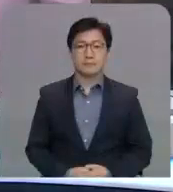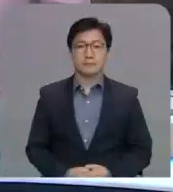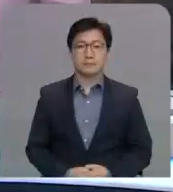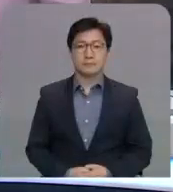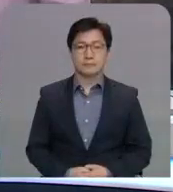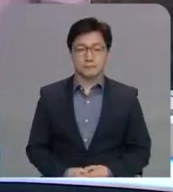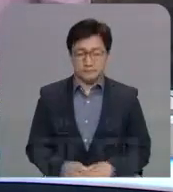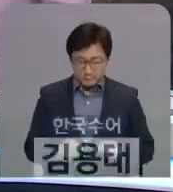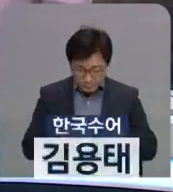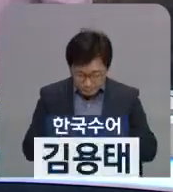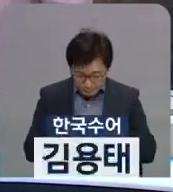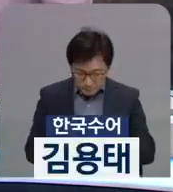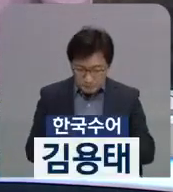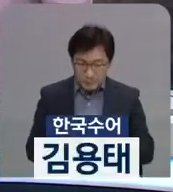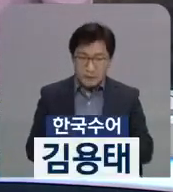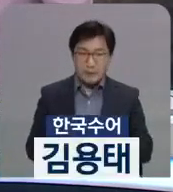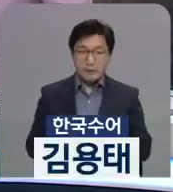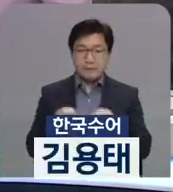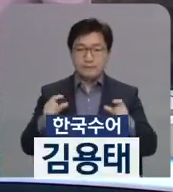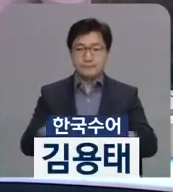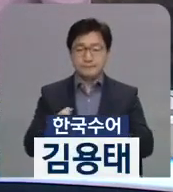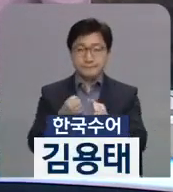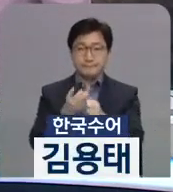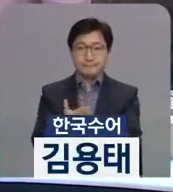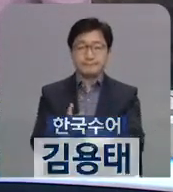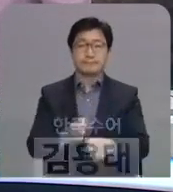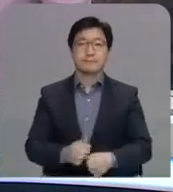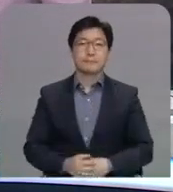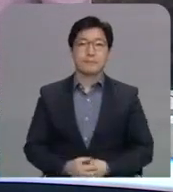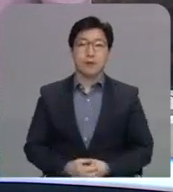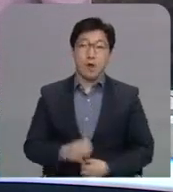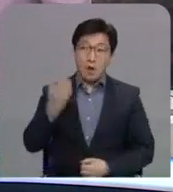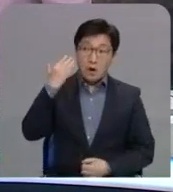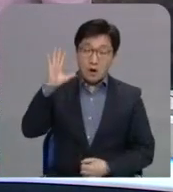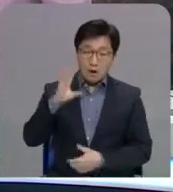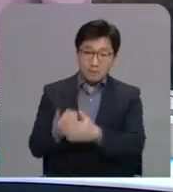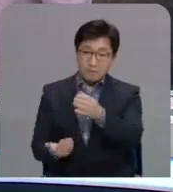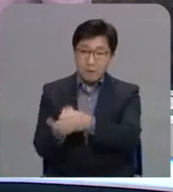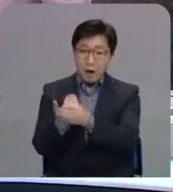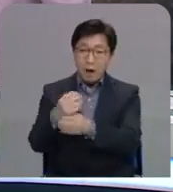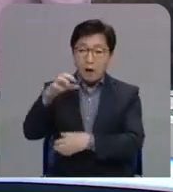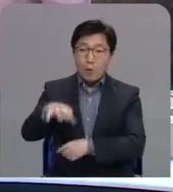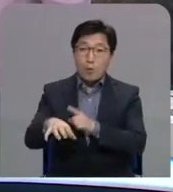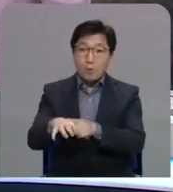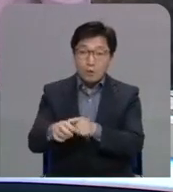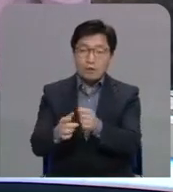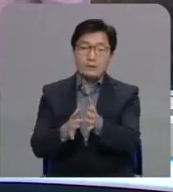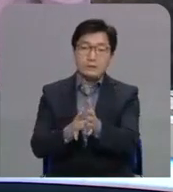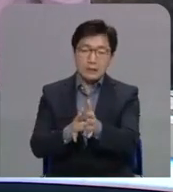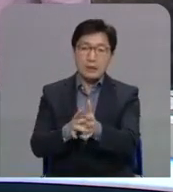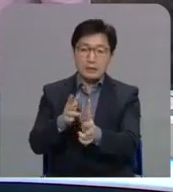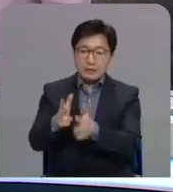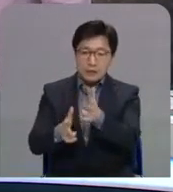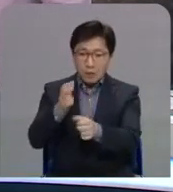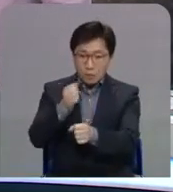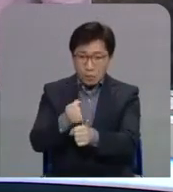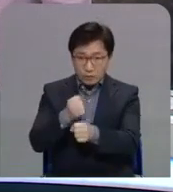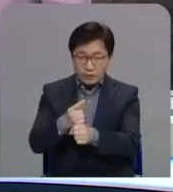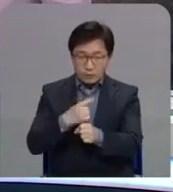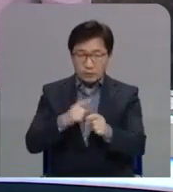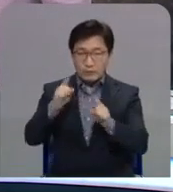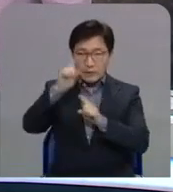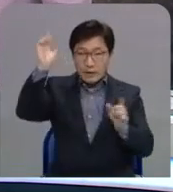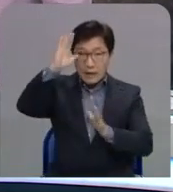여러분 안녕하십니까 09:00 전북권 있습니다 최근 발생한 완주에 1 제약업체 와 대학생 관련 집단